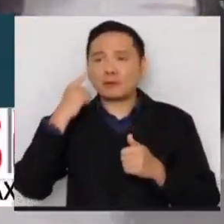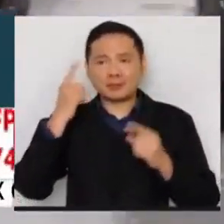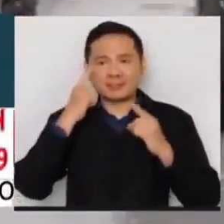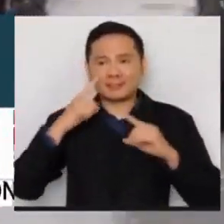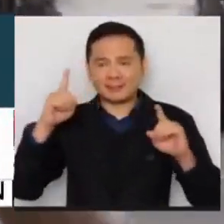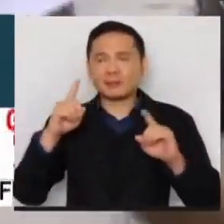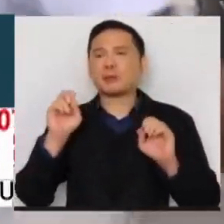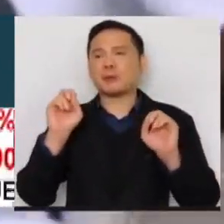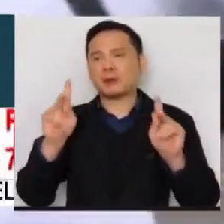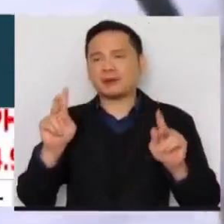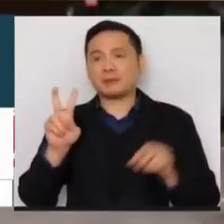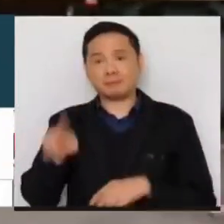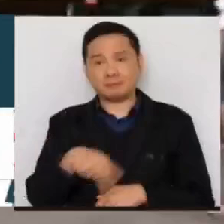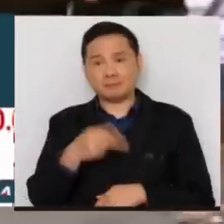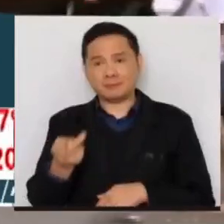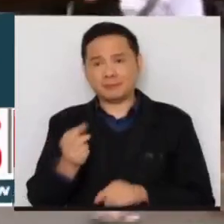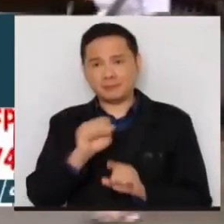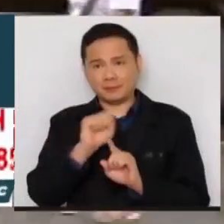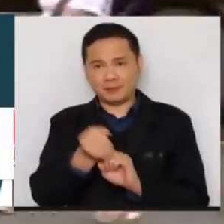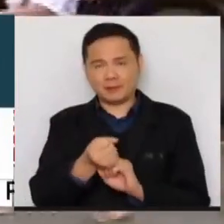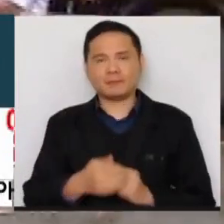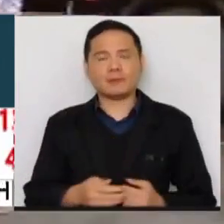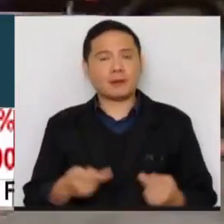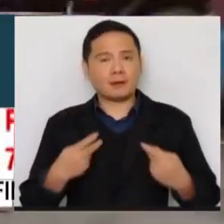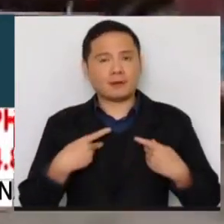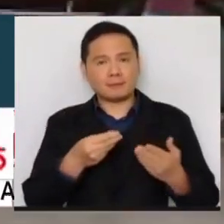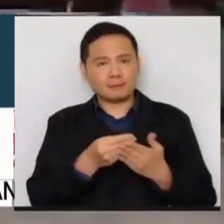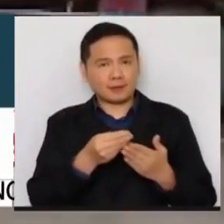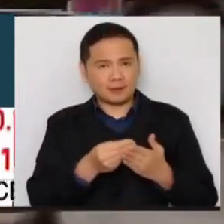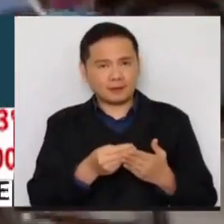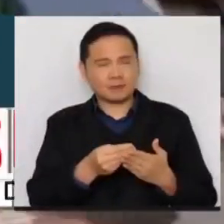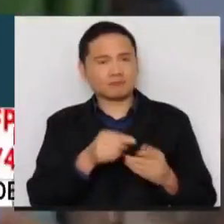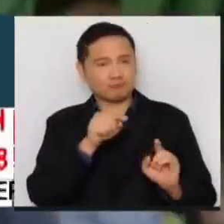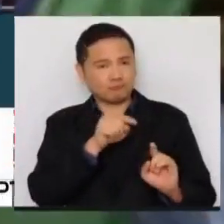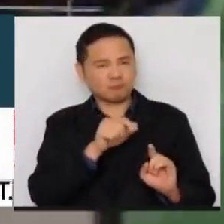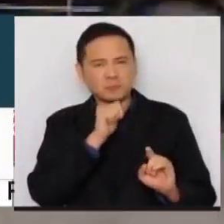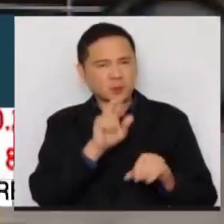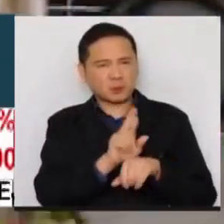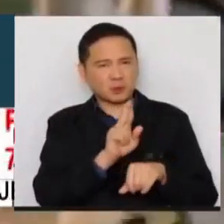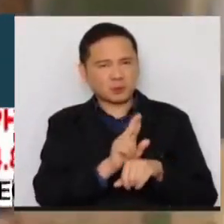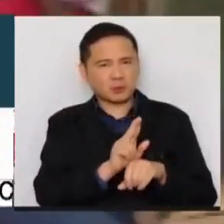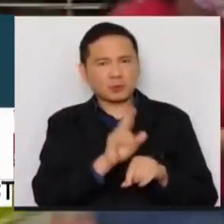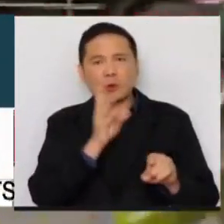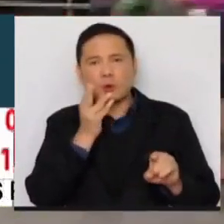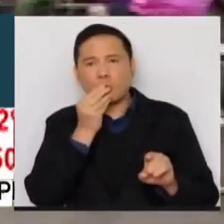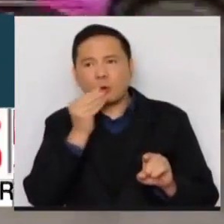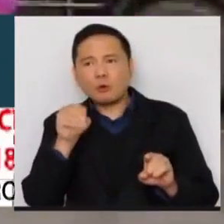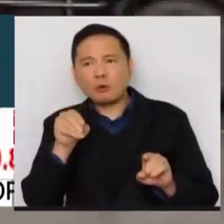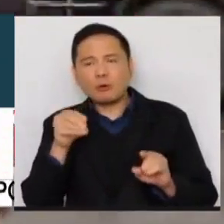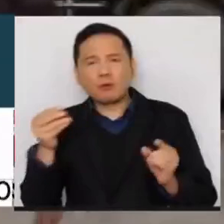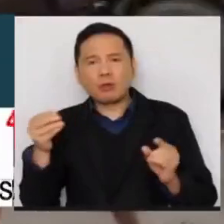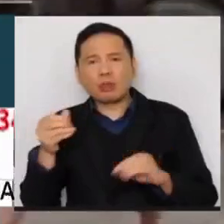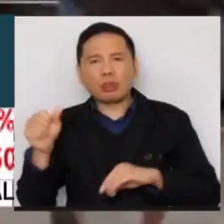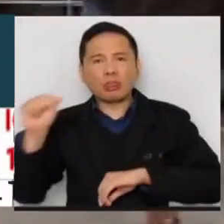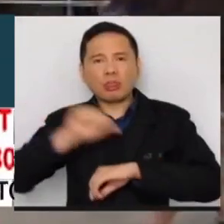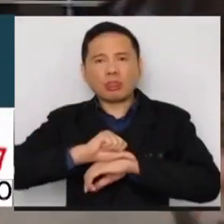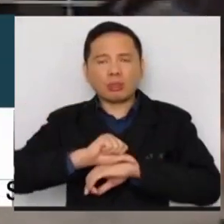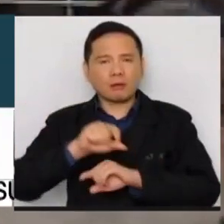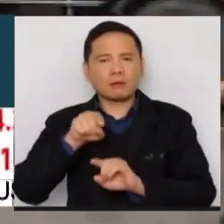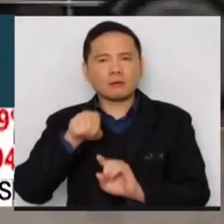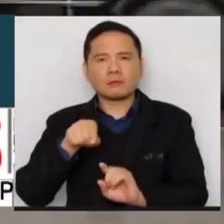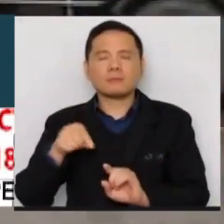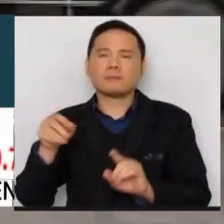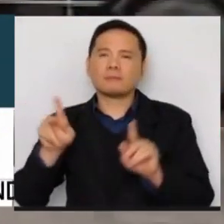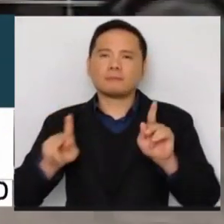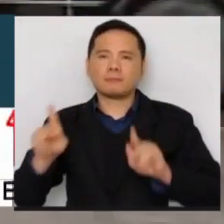sitwasyon. May pondo dyan, hindi mo gagastusin. Sino ang mahihirapan? Di ba yung tao rin ang mahihirapan dyan, di ba? Kaya